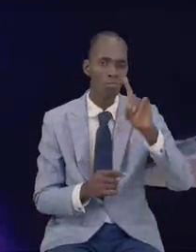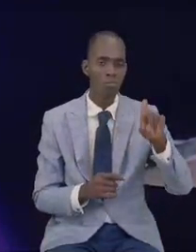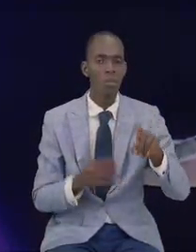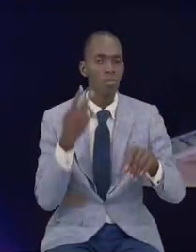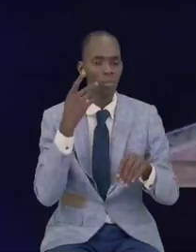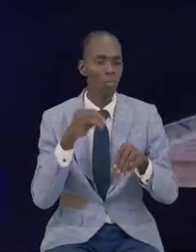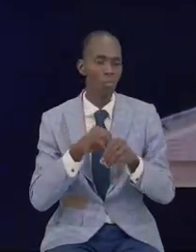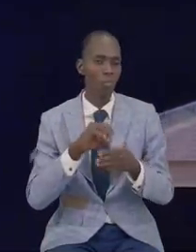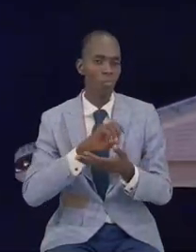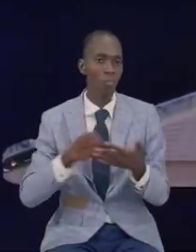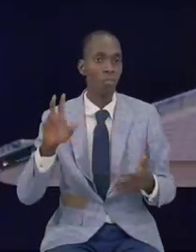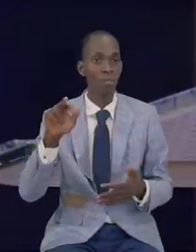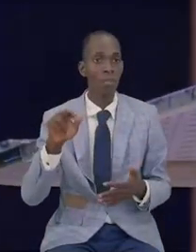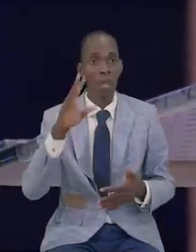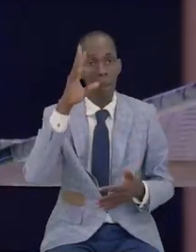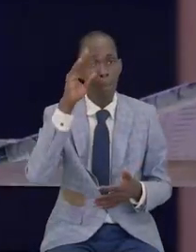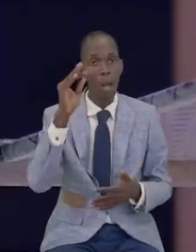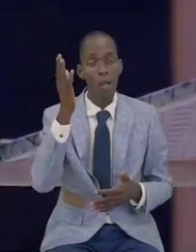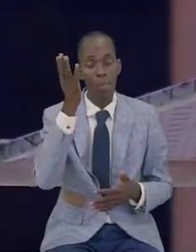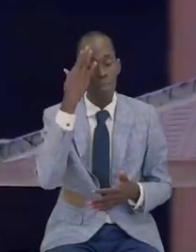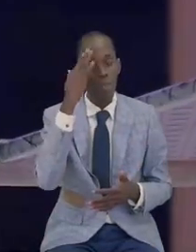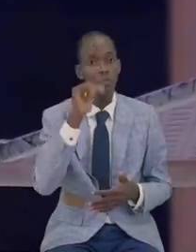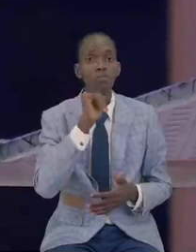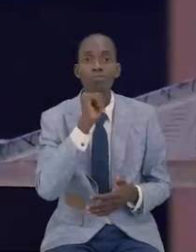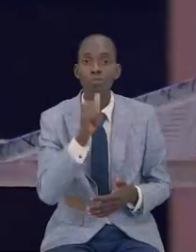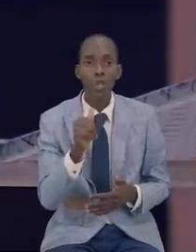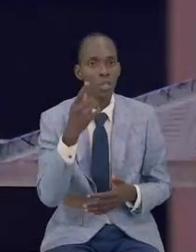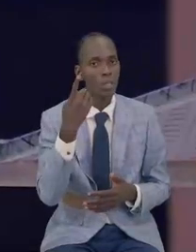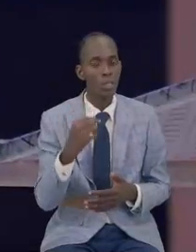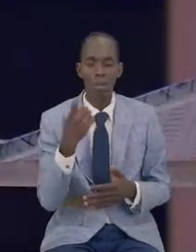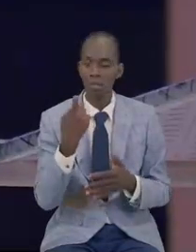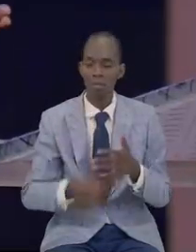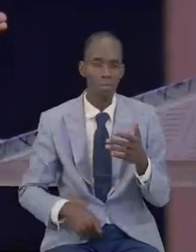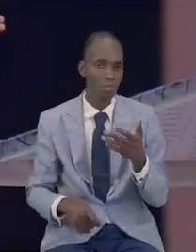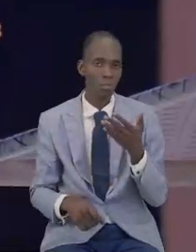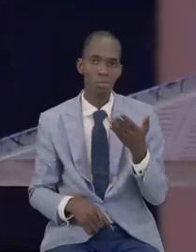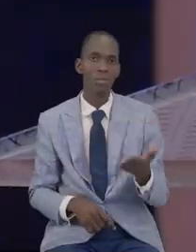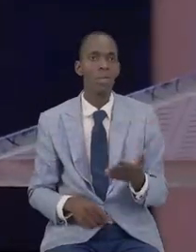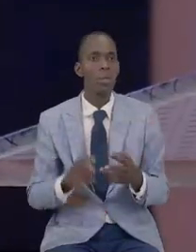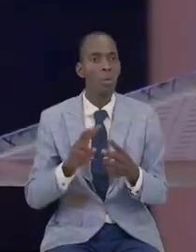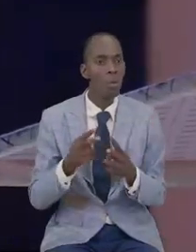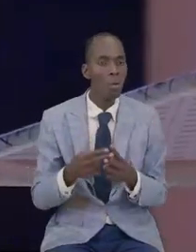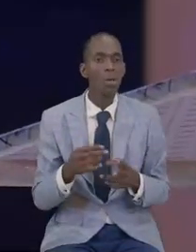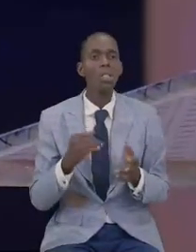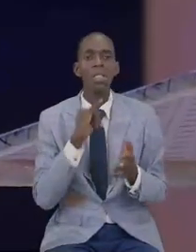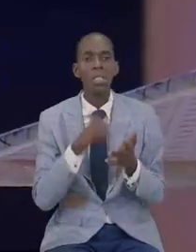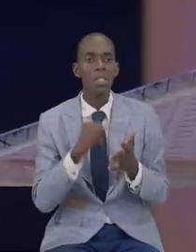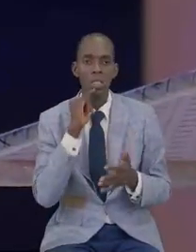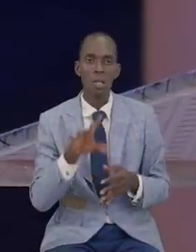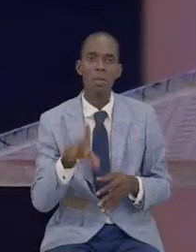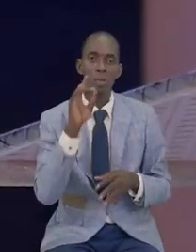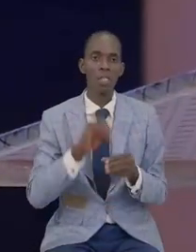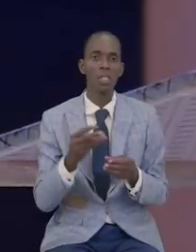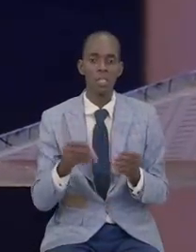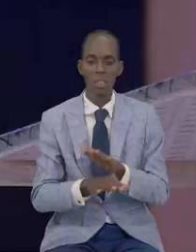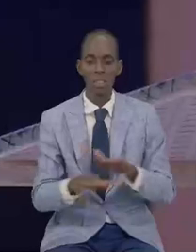Verset 13. L'homme n'en connaît point le prix. Elle ne se trouve pas dans